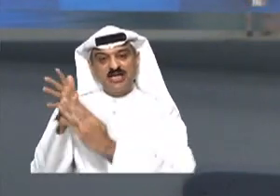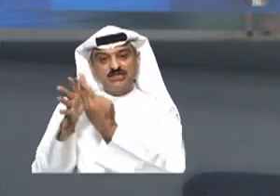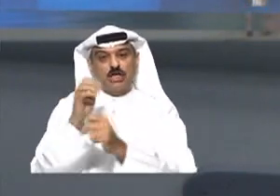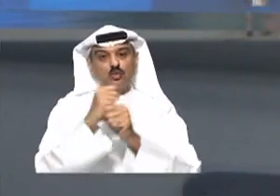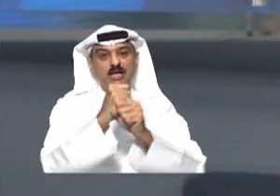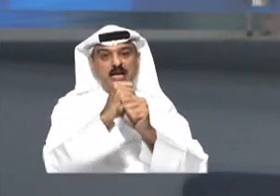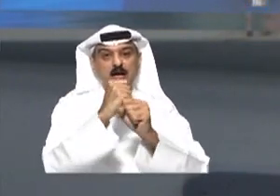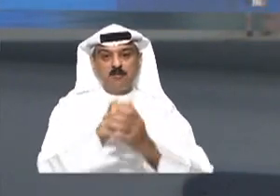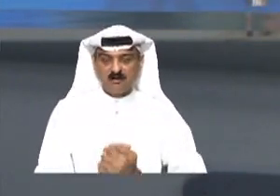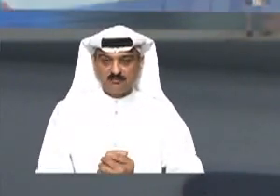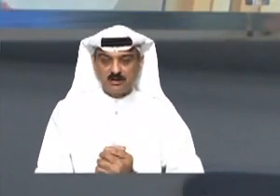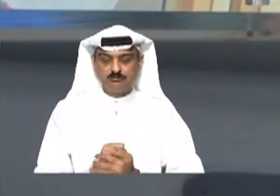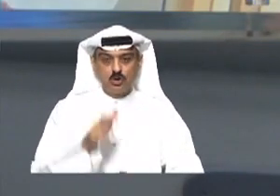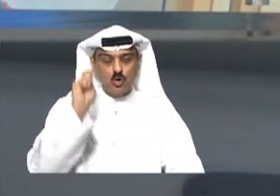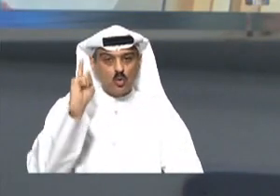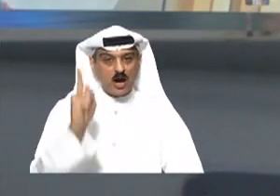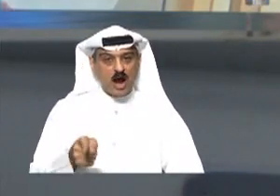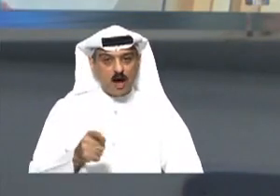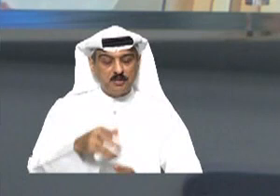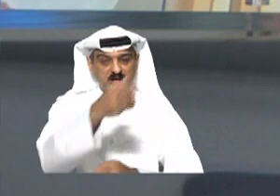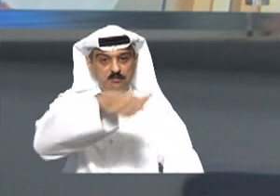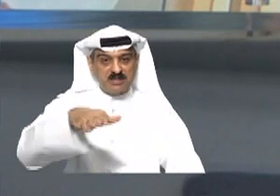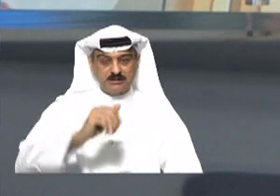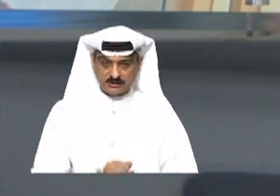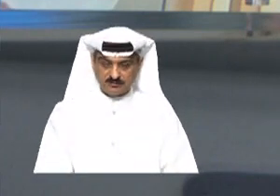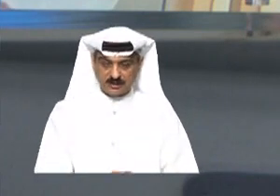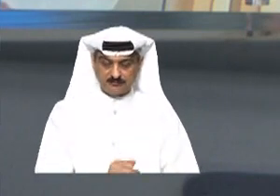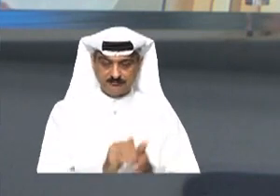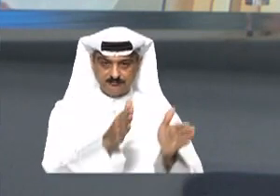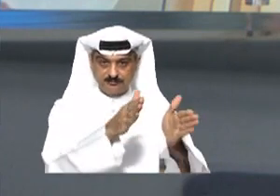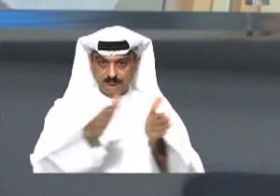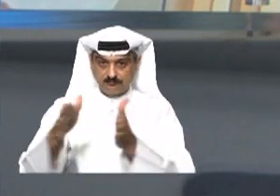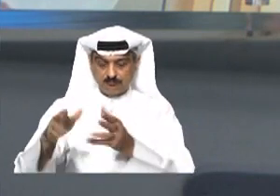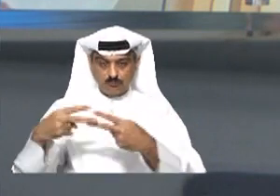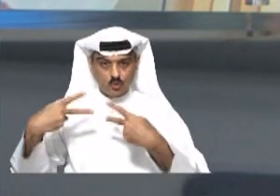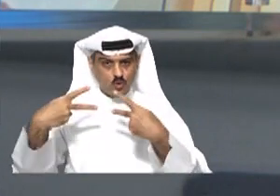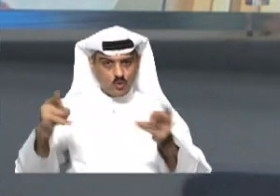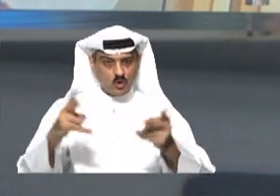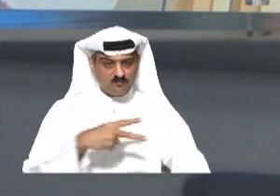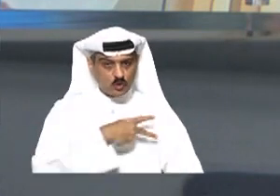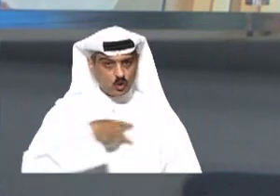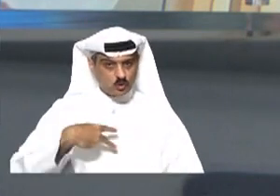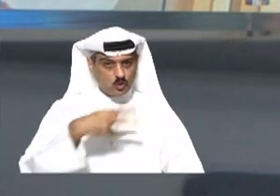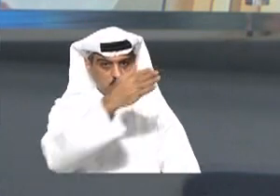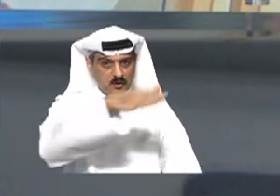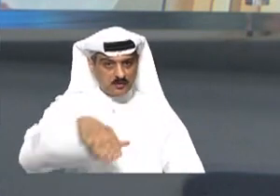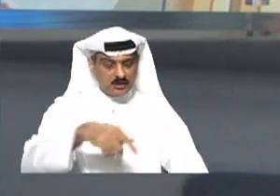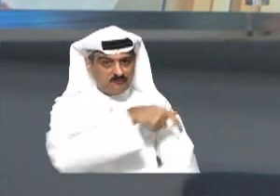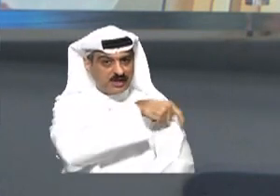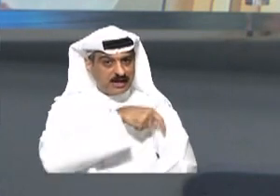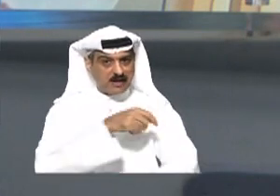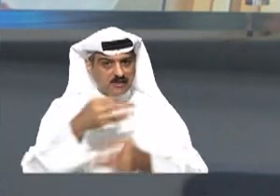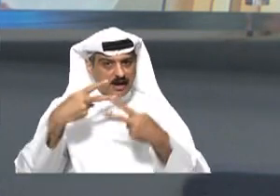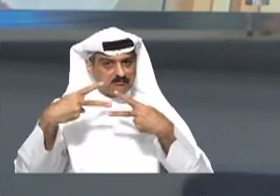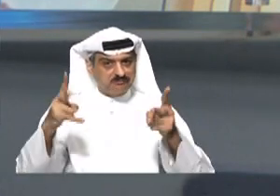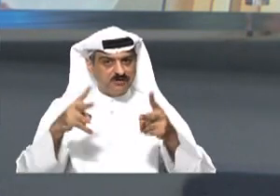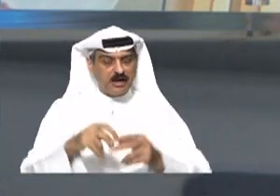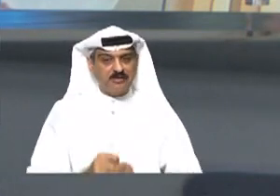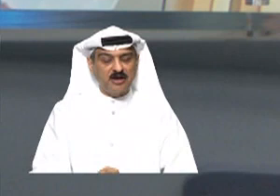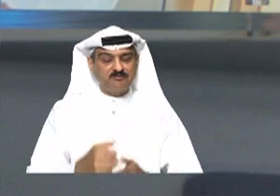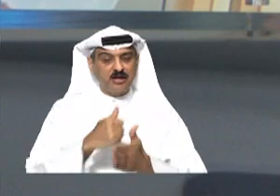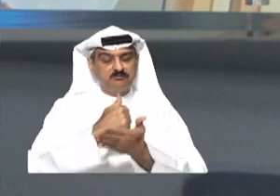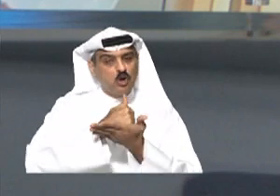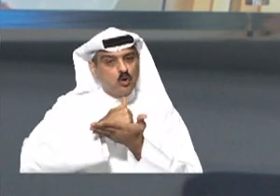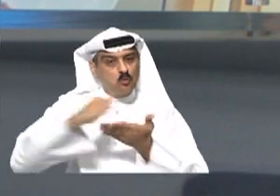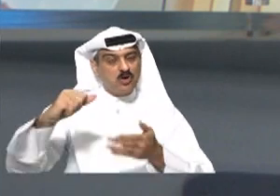أعمالها وتكليفات المجلس لها. هذا وتم التوافق النيابي الحكومي على تشريعات تتعلق بقوانين مكافحة